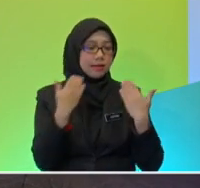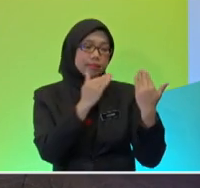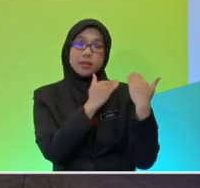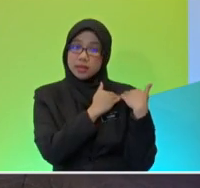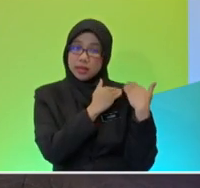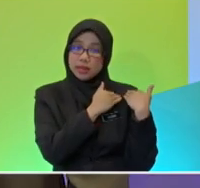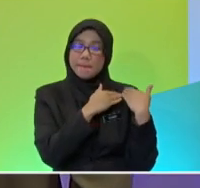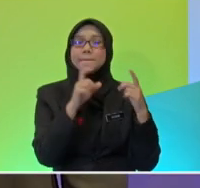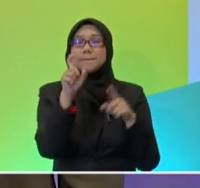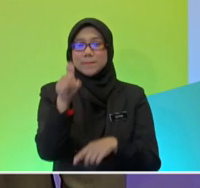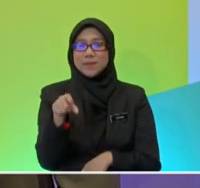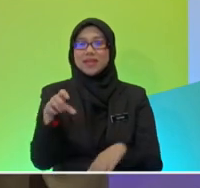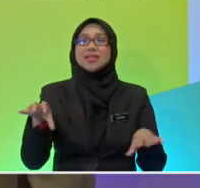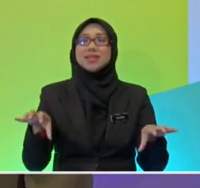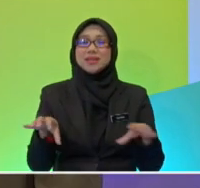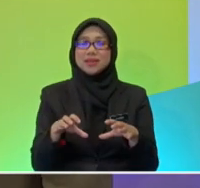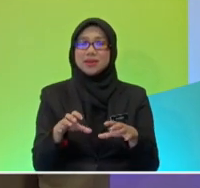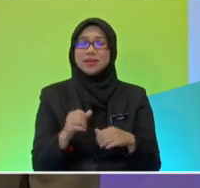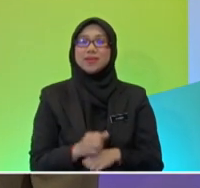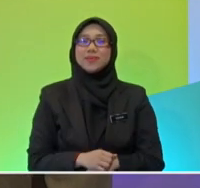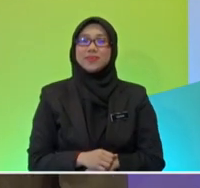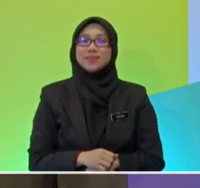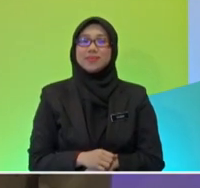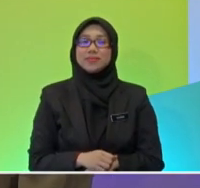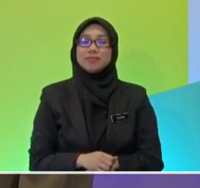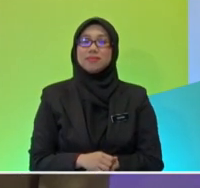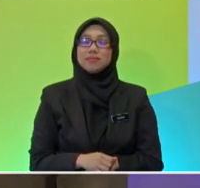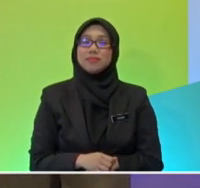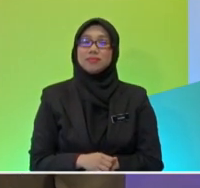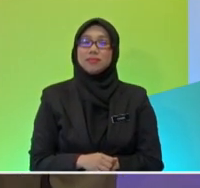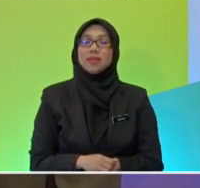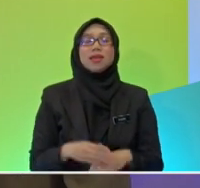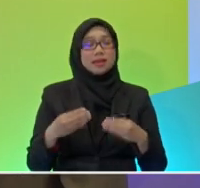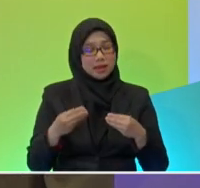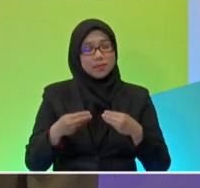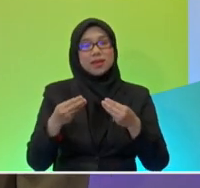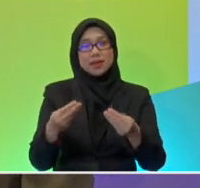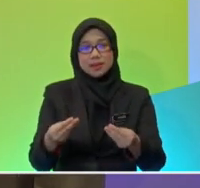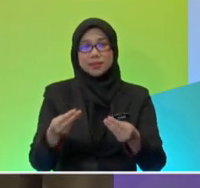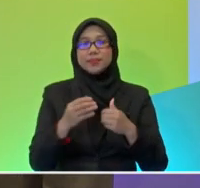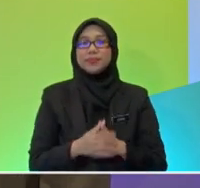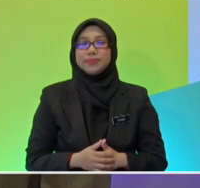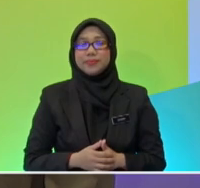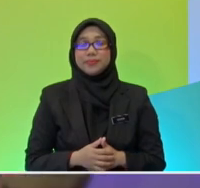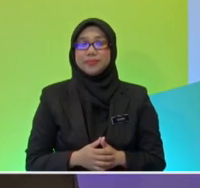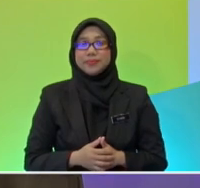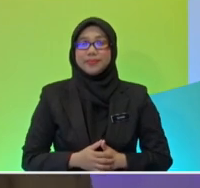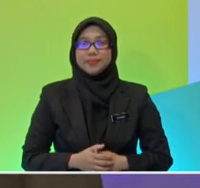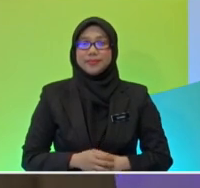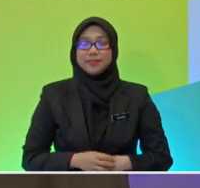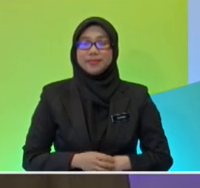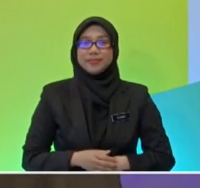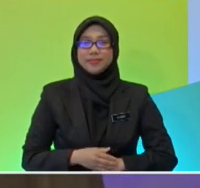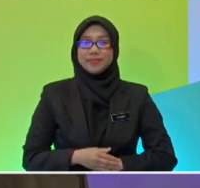melaksanakan tanggung jawab tanggung jawab yang telah diberikan Oke kemudian nah